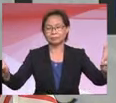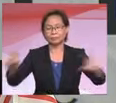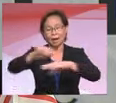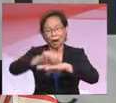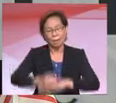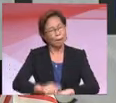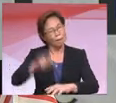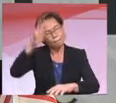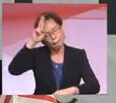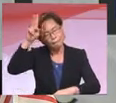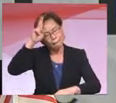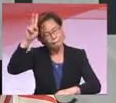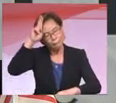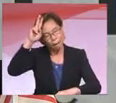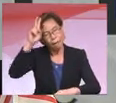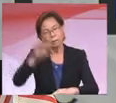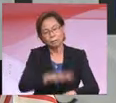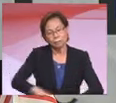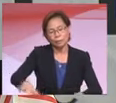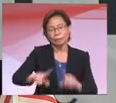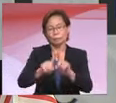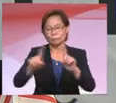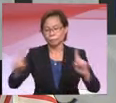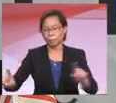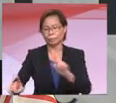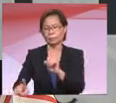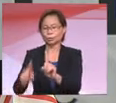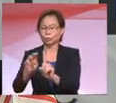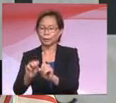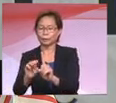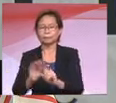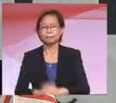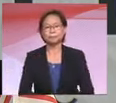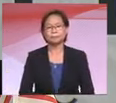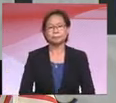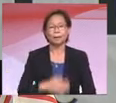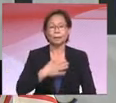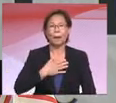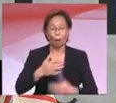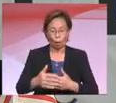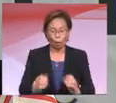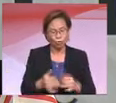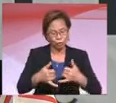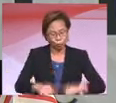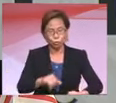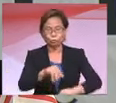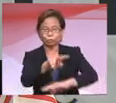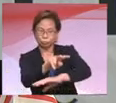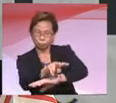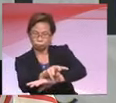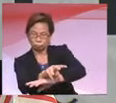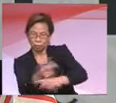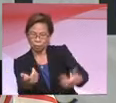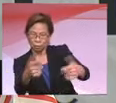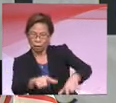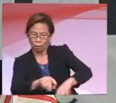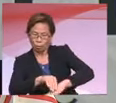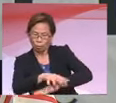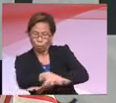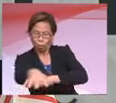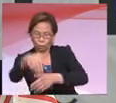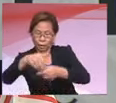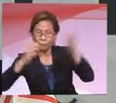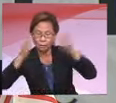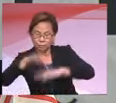diamalkan pada setiap masa, iaitu sekurang-kurangnya 1 meter. Kementerian akan terus memantau perkembangan kejadian jangkitan di